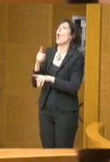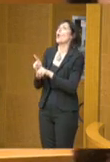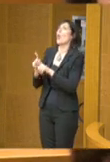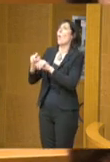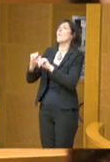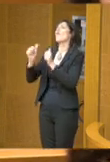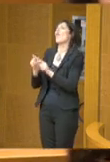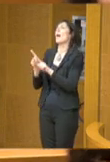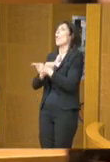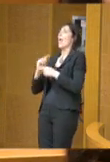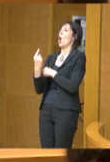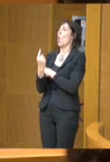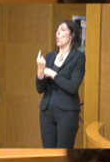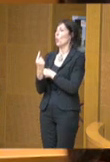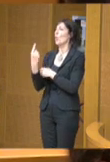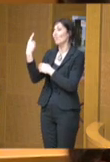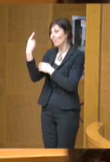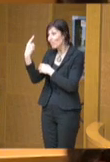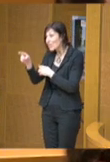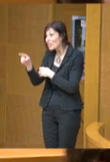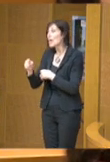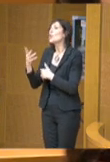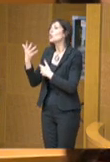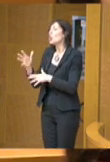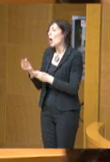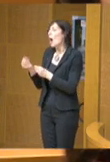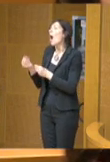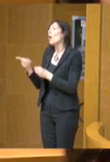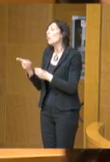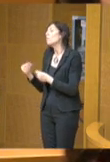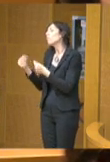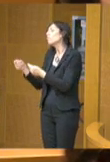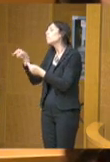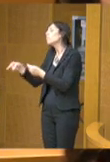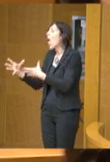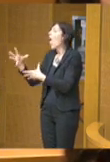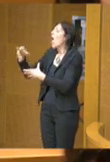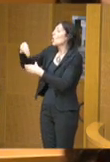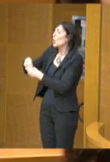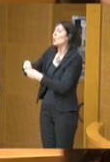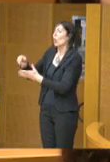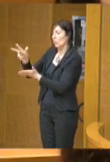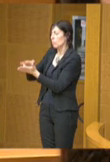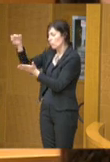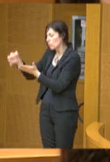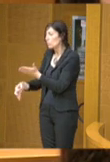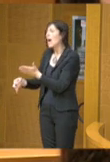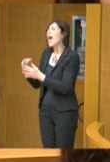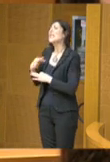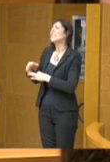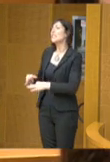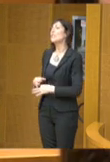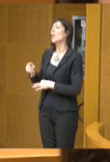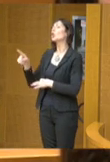ha consolidato questa giusta inclusione. Così l'Istituto Comprensivo Statale Marco Polo